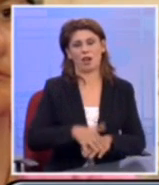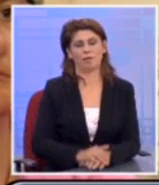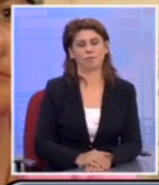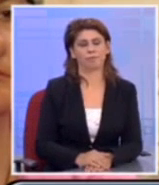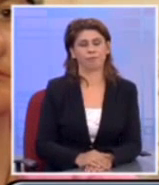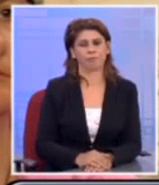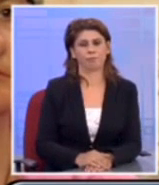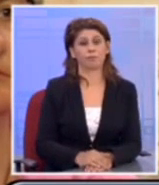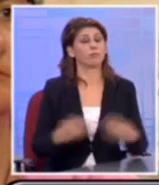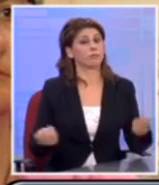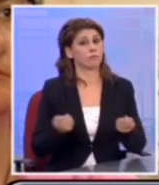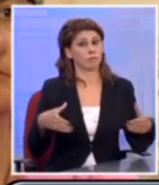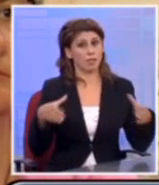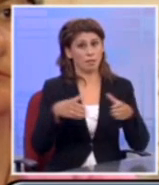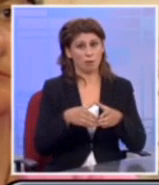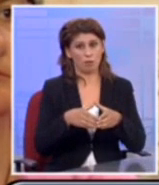Οι εργασίες της Επιτροπής